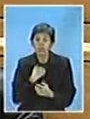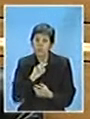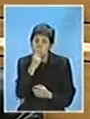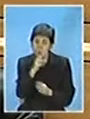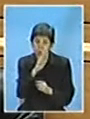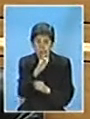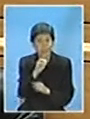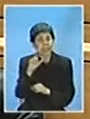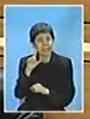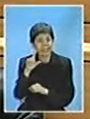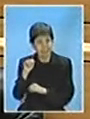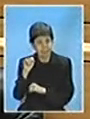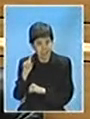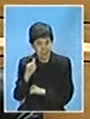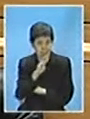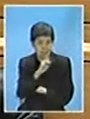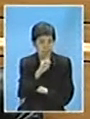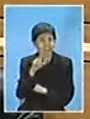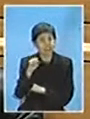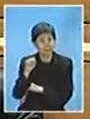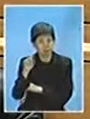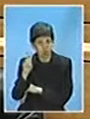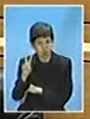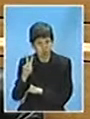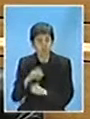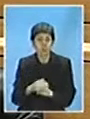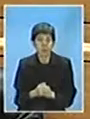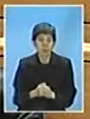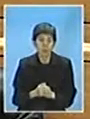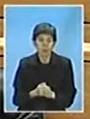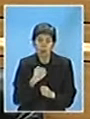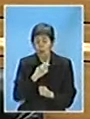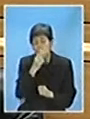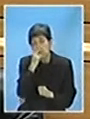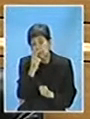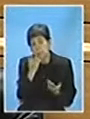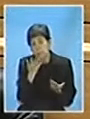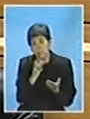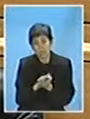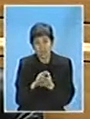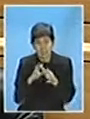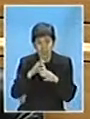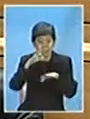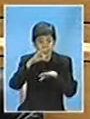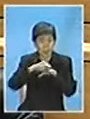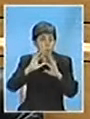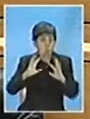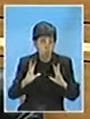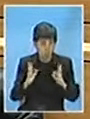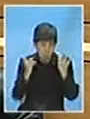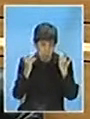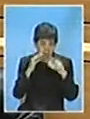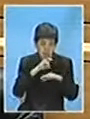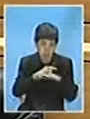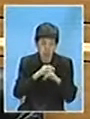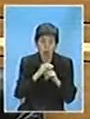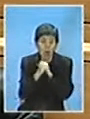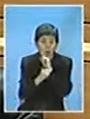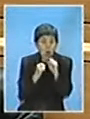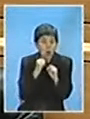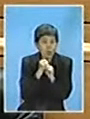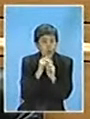า21และมาตรา22นะครับท่านจะเห็นว่าการพ้นตำแหน่งนะตามวาระ